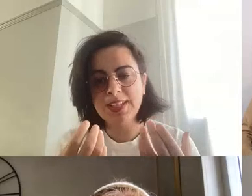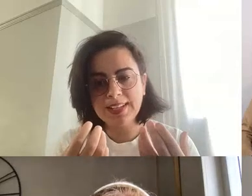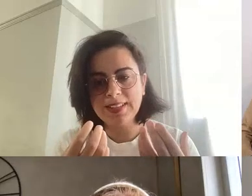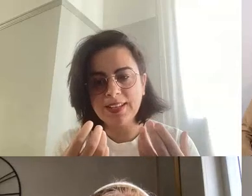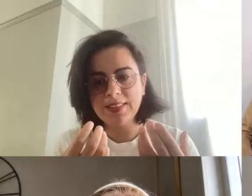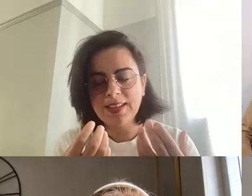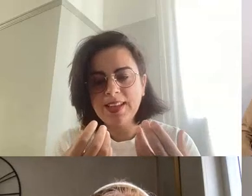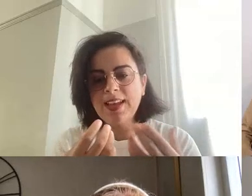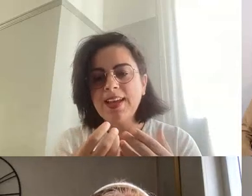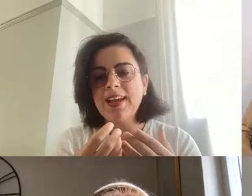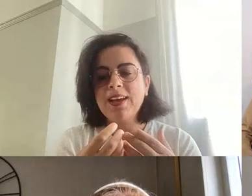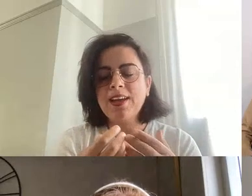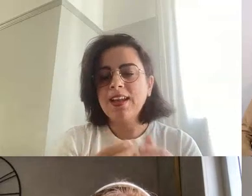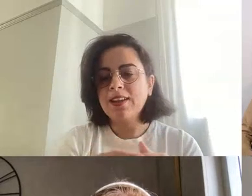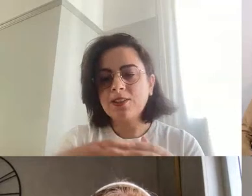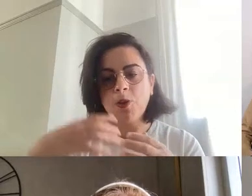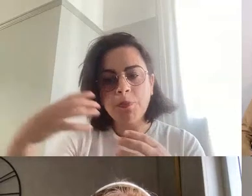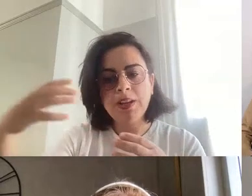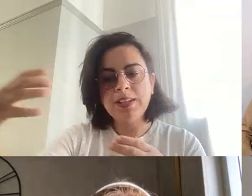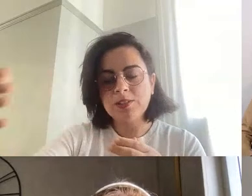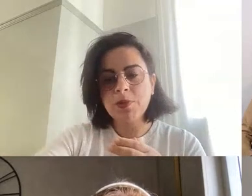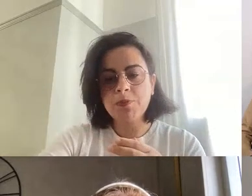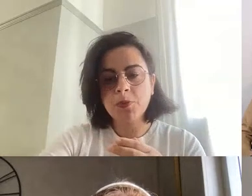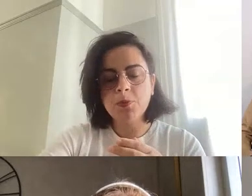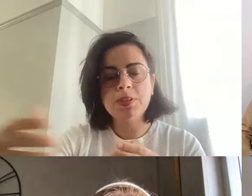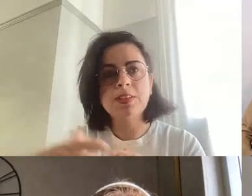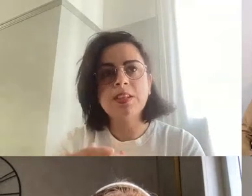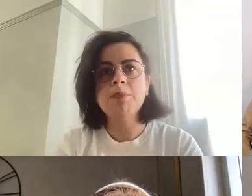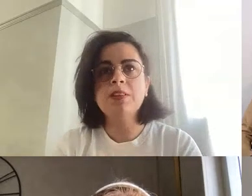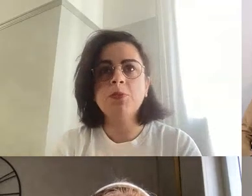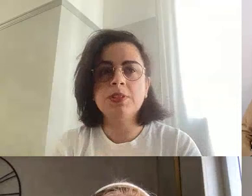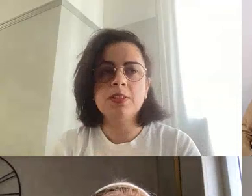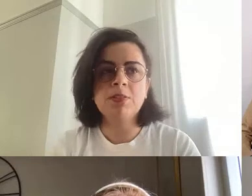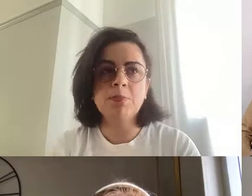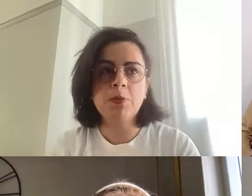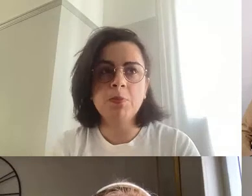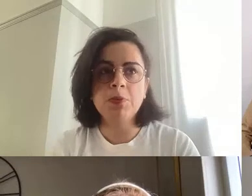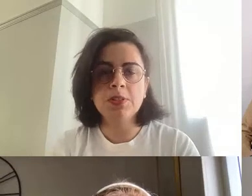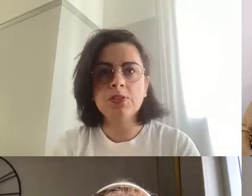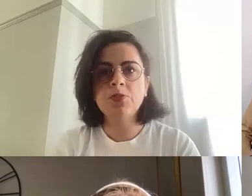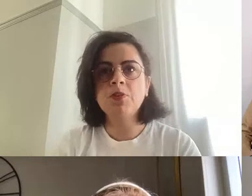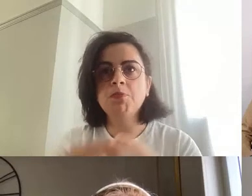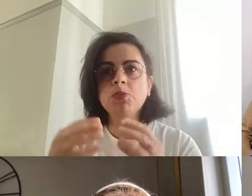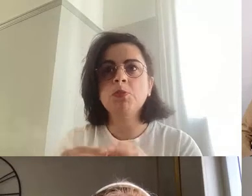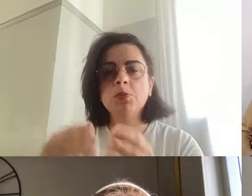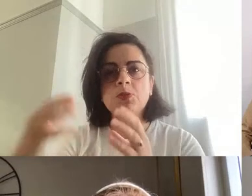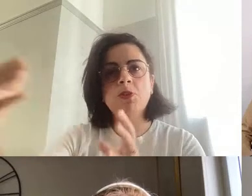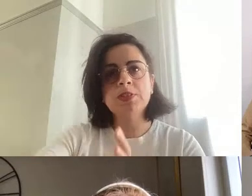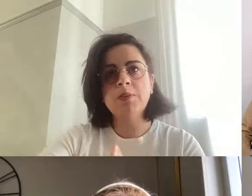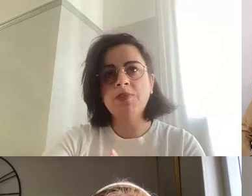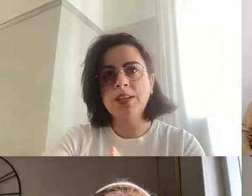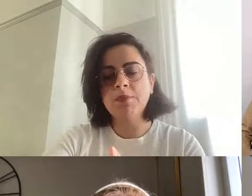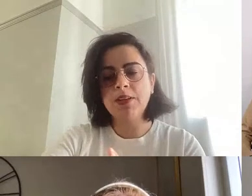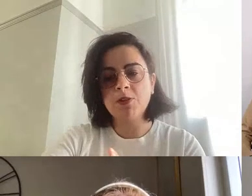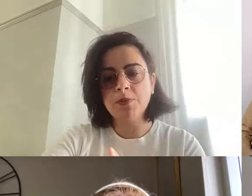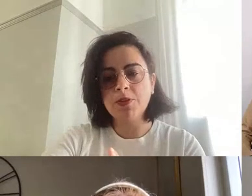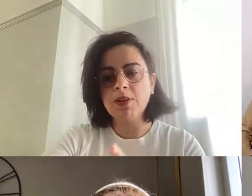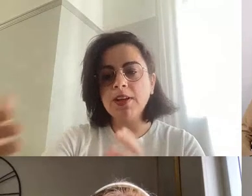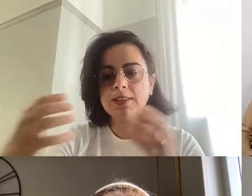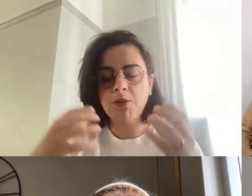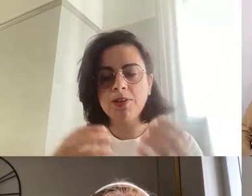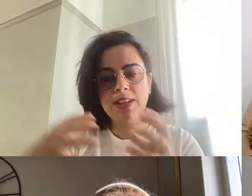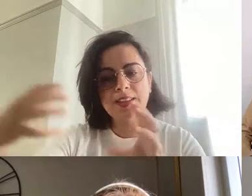sammanhållna vårdkedjan. Eller att koppla det som jag tog upp tidigare med att vårdcentral med områdesansvar som just ska samverka